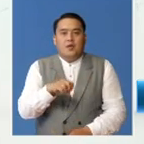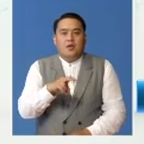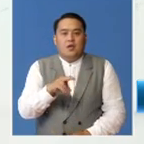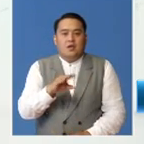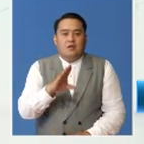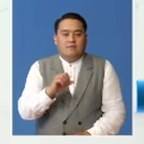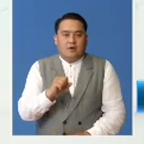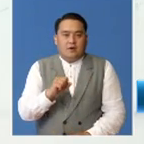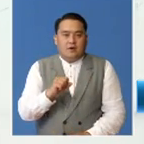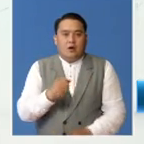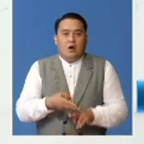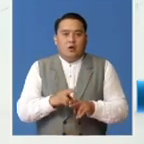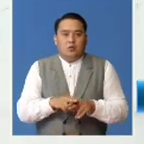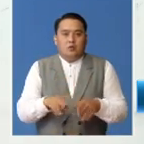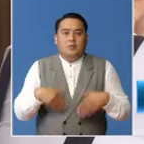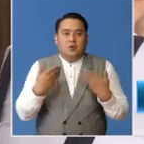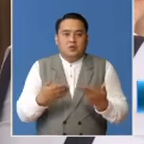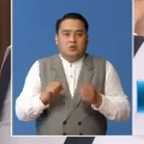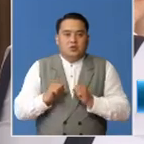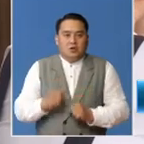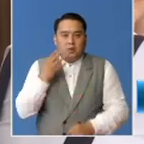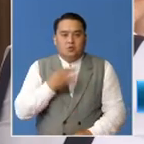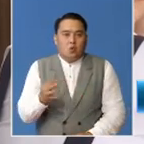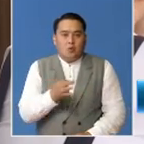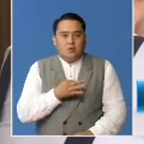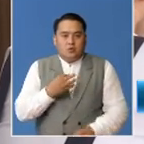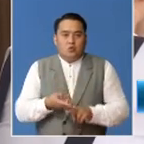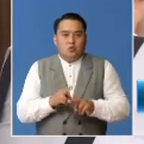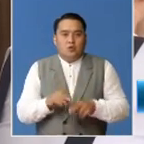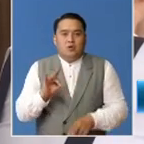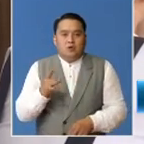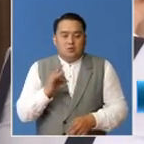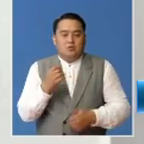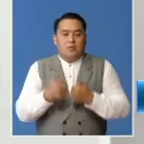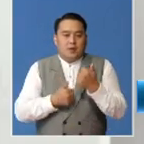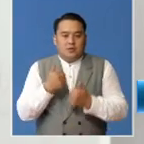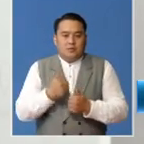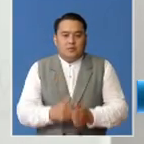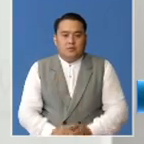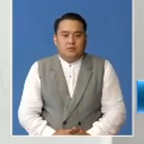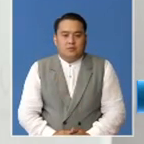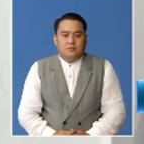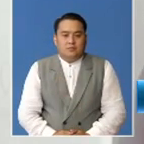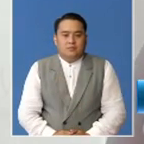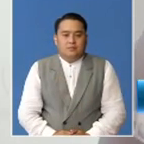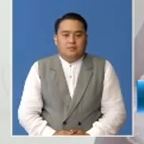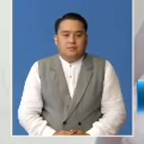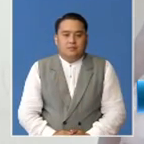Александре Михееве, которой теперь предстоит защитить честь Алматинской области уже на республиканском конкурсе.